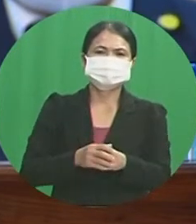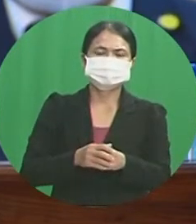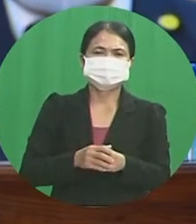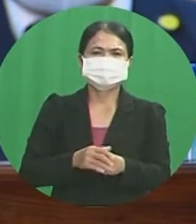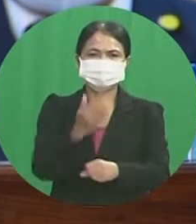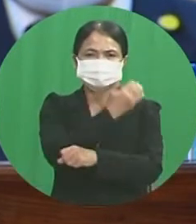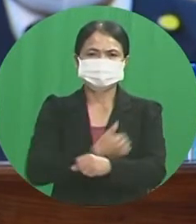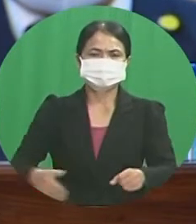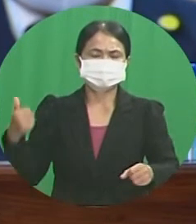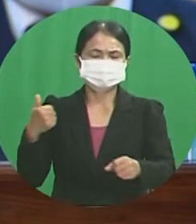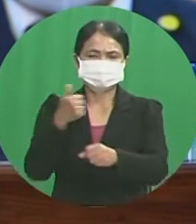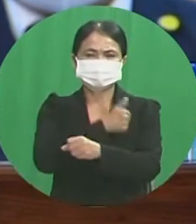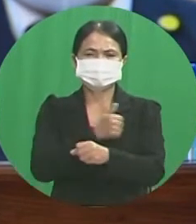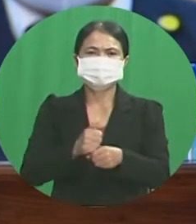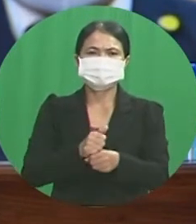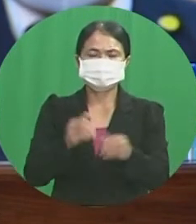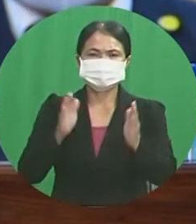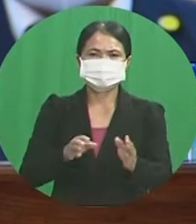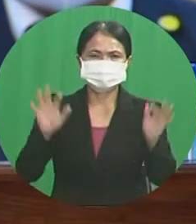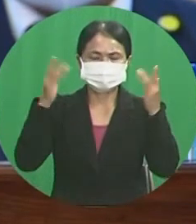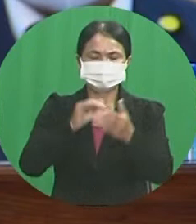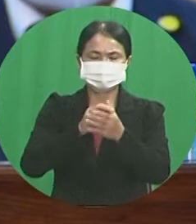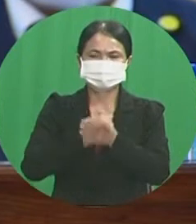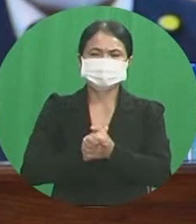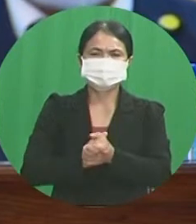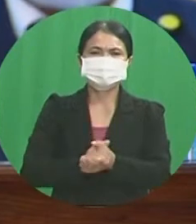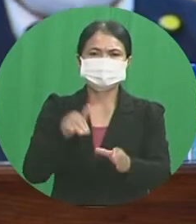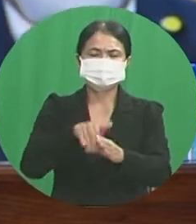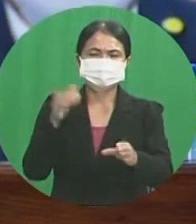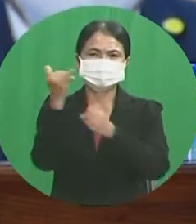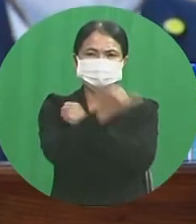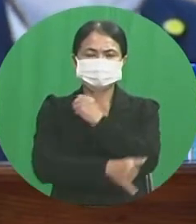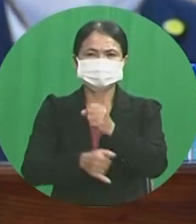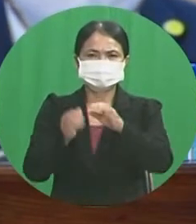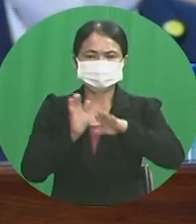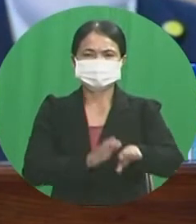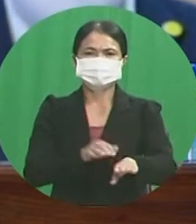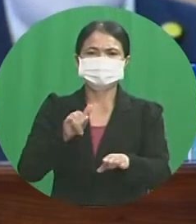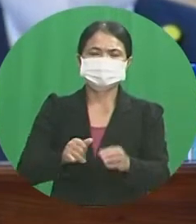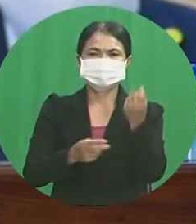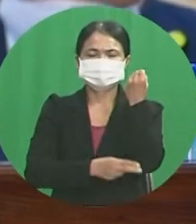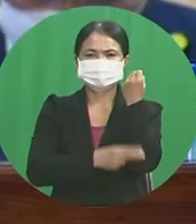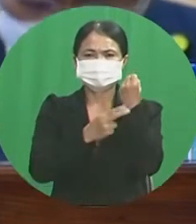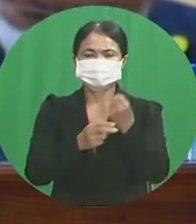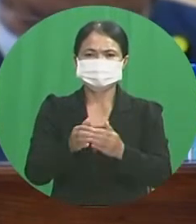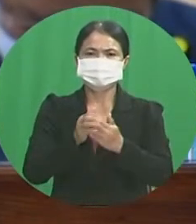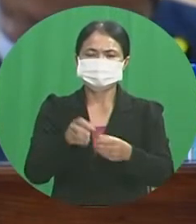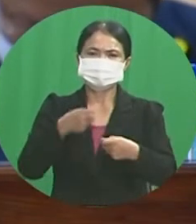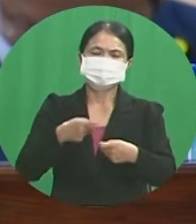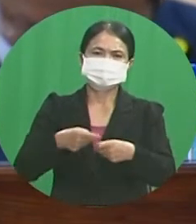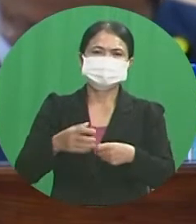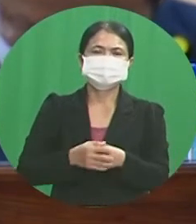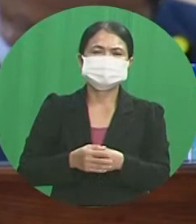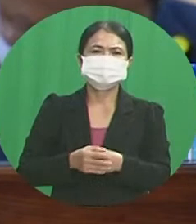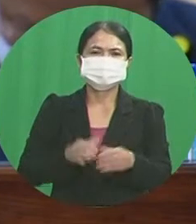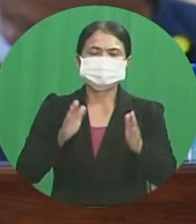សម្តេចតេជោបញ្ជាក់ថាអ្នកធ្វើធុរកិច្ចខ្មែរយើងមកពីក្រៅប្រទេសធ្វើចត្តាឡីស័កនៅសន្តាគារនាំតែពិបាកទេ